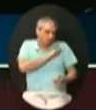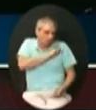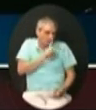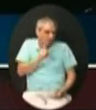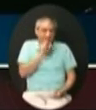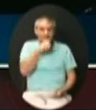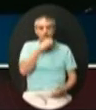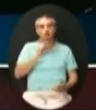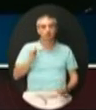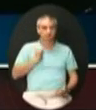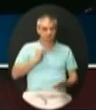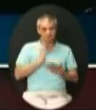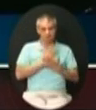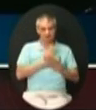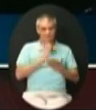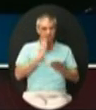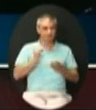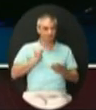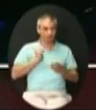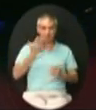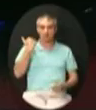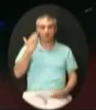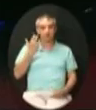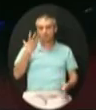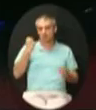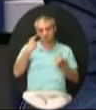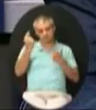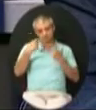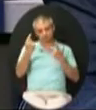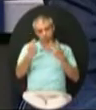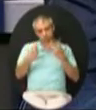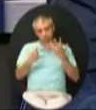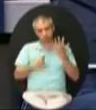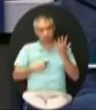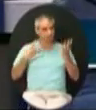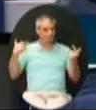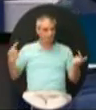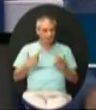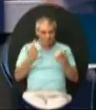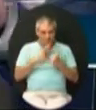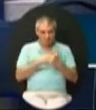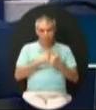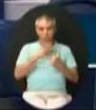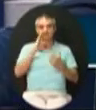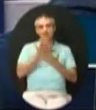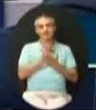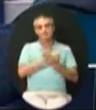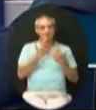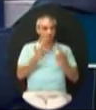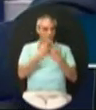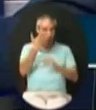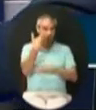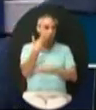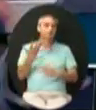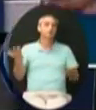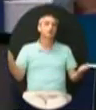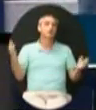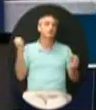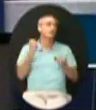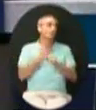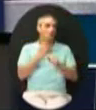של צה"ל קבעה, לא בצה"ל, היו אין ספור פעמים, לאורך מלחמות ובין מלחמות, במדינה שמה